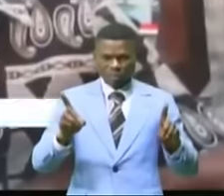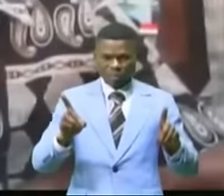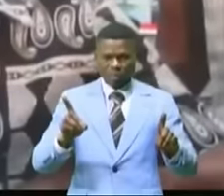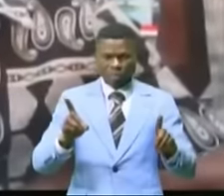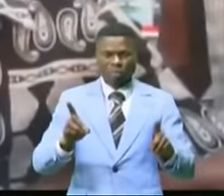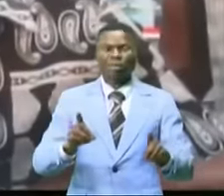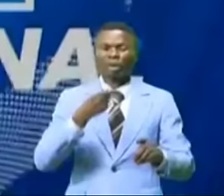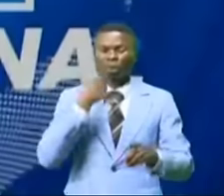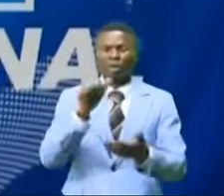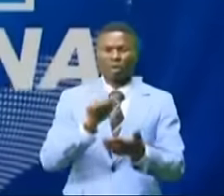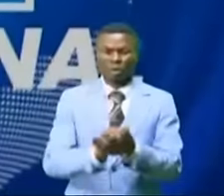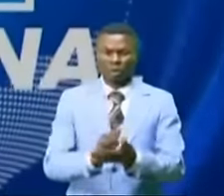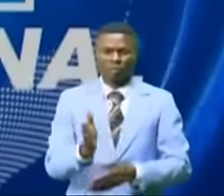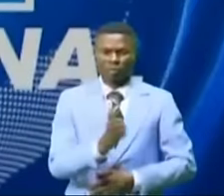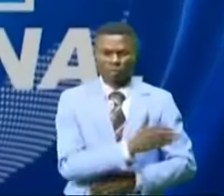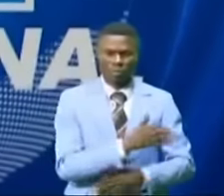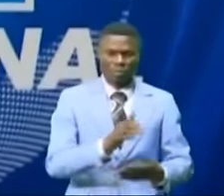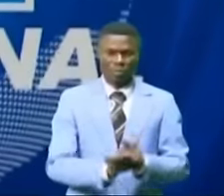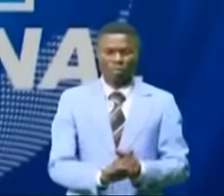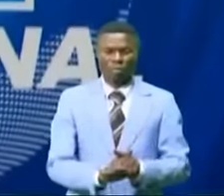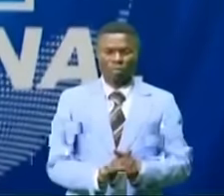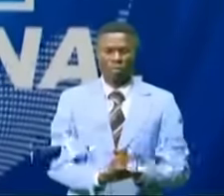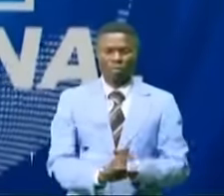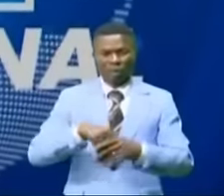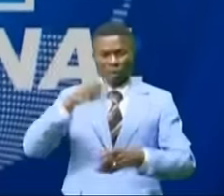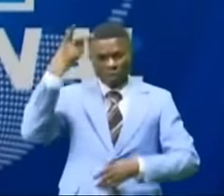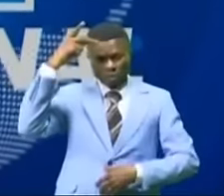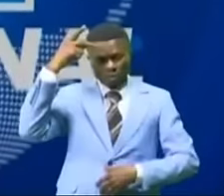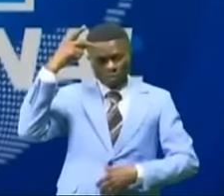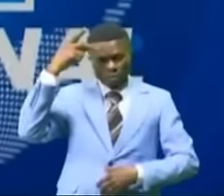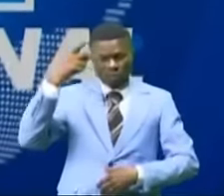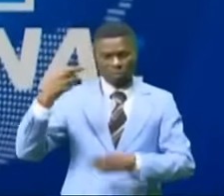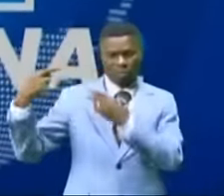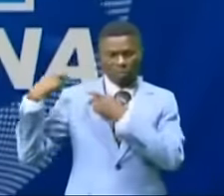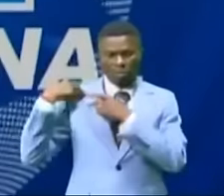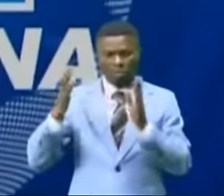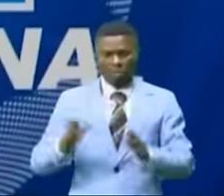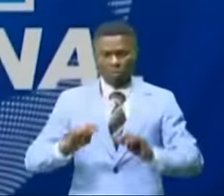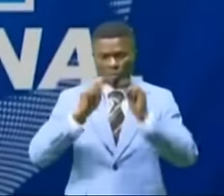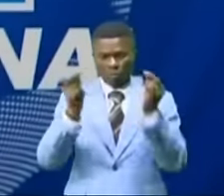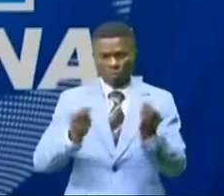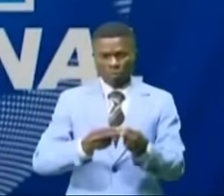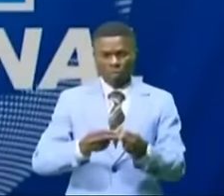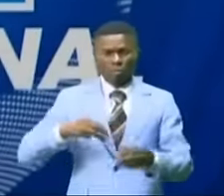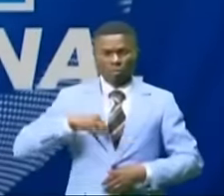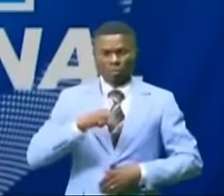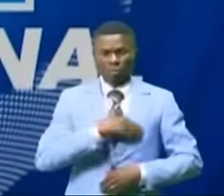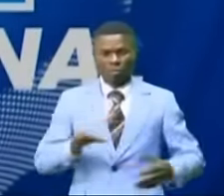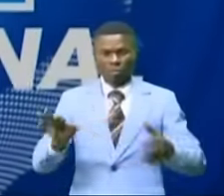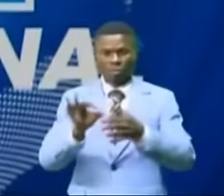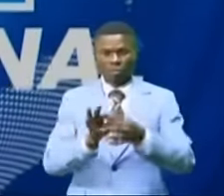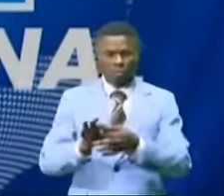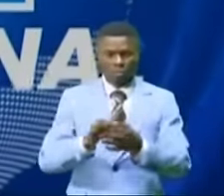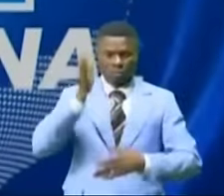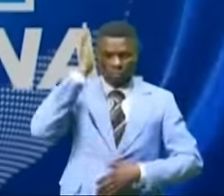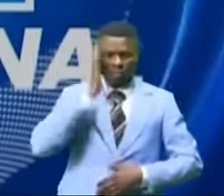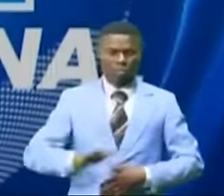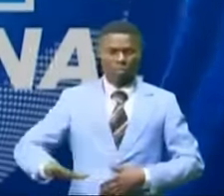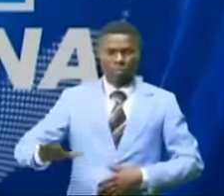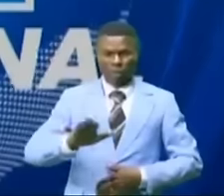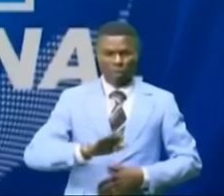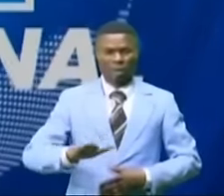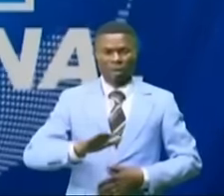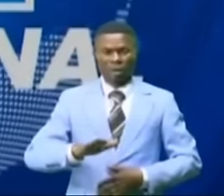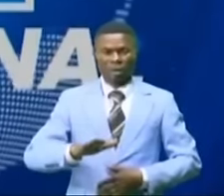ont-ils conclu. Restons en politique. Où les responsables des partis membres de l'Union sacrée de la nation